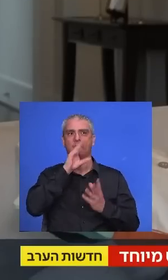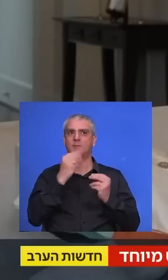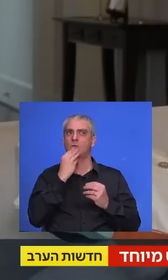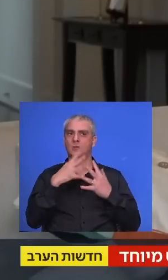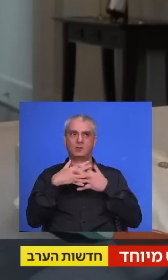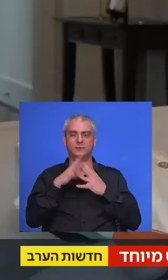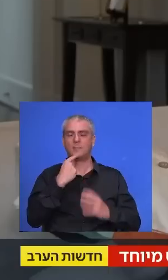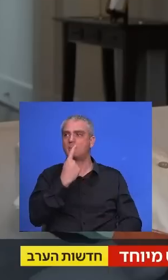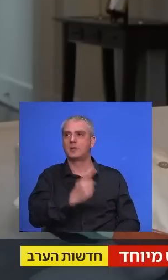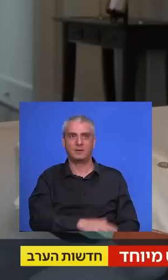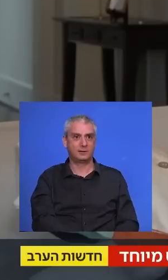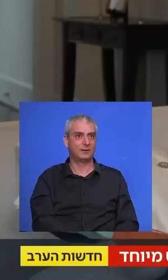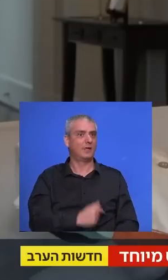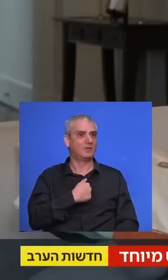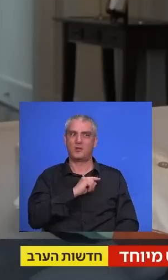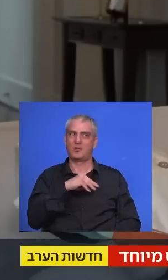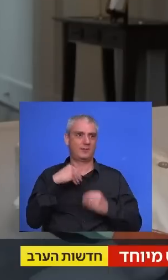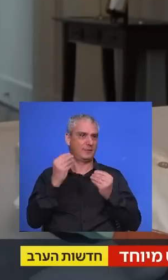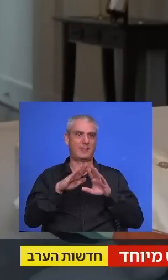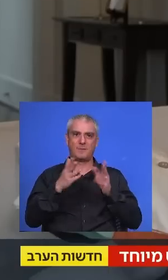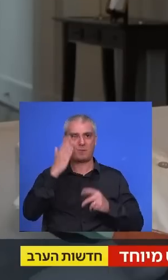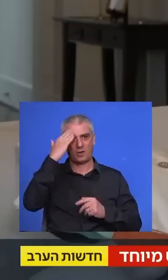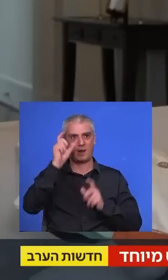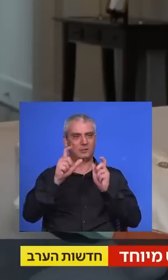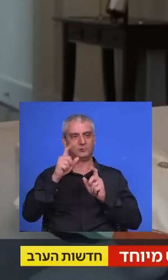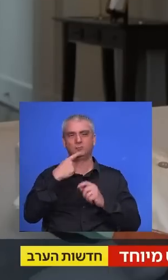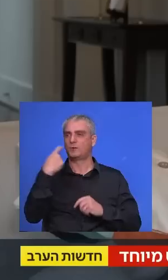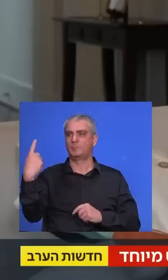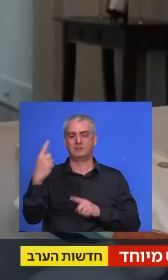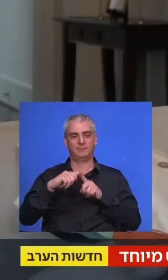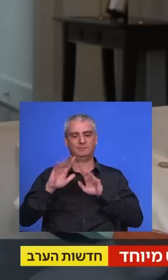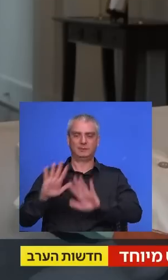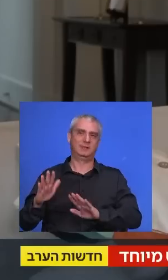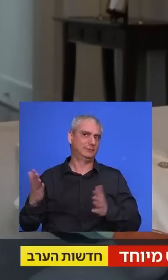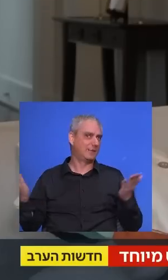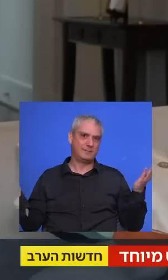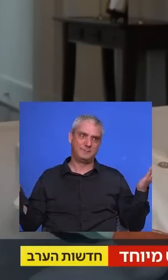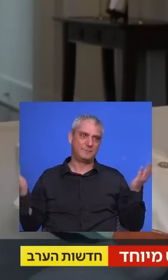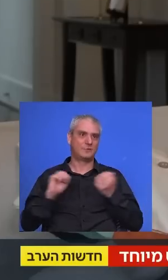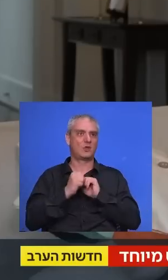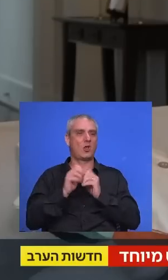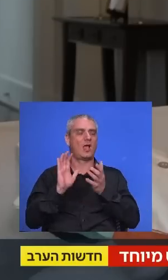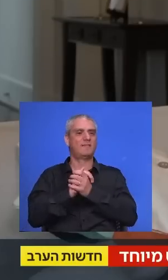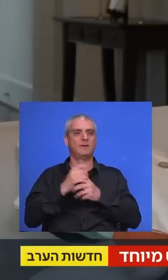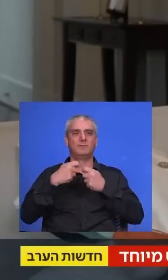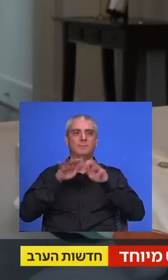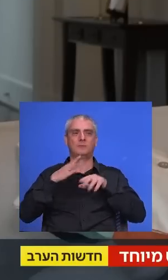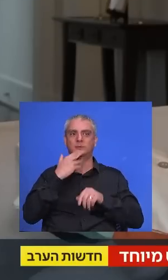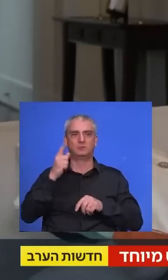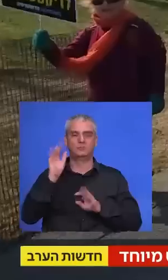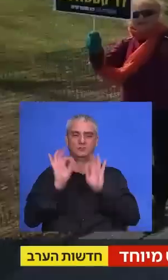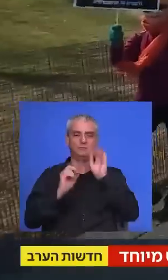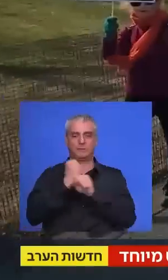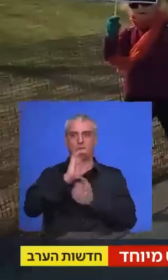Jews, what would you say? We are not going to give platform or recognition to self-described racists or those in the Israeli government who have been inciting